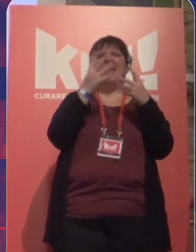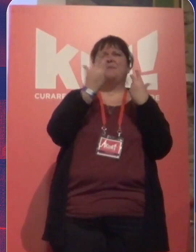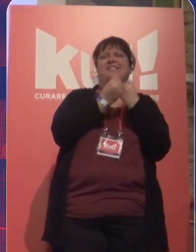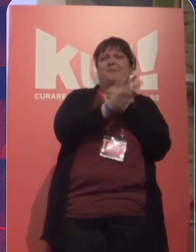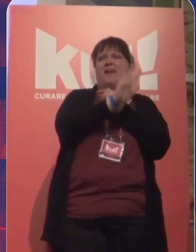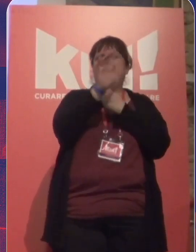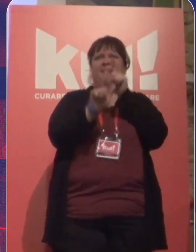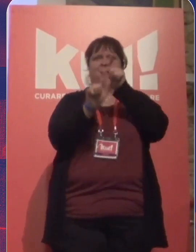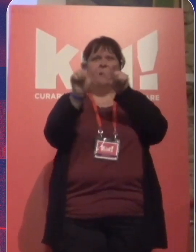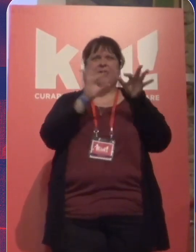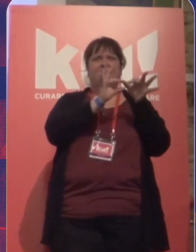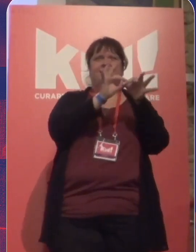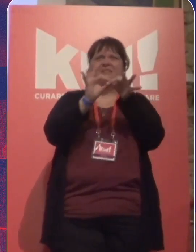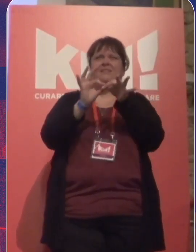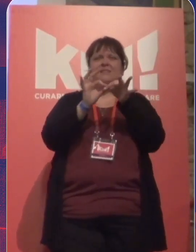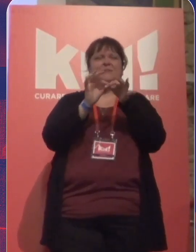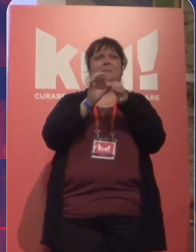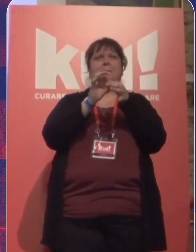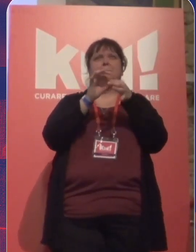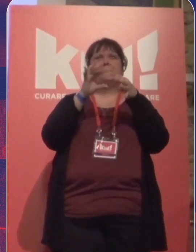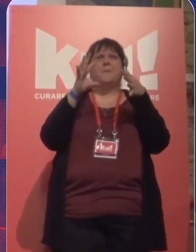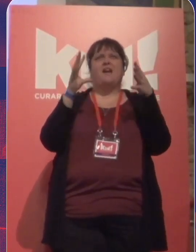l'effetto di questo